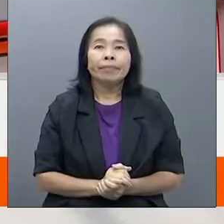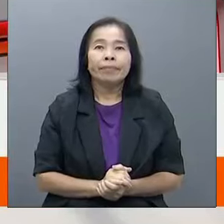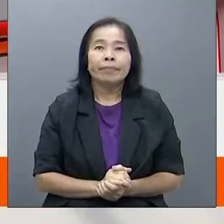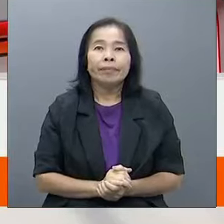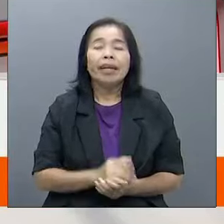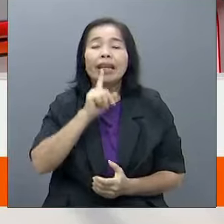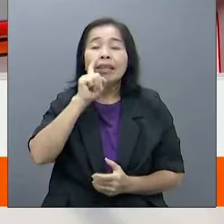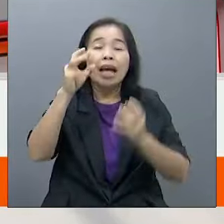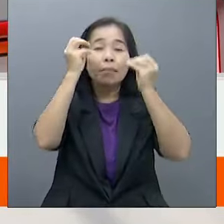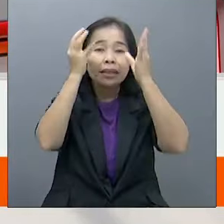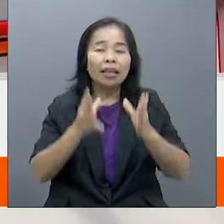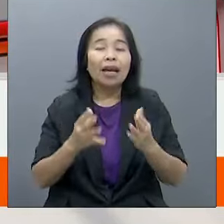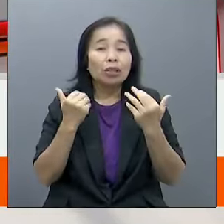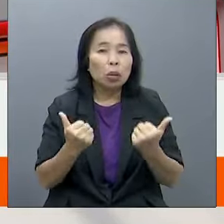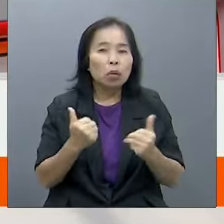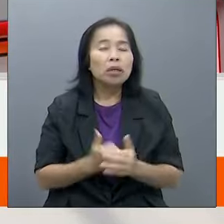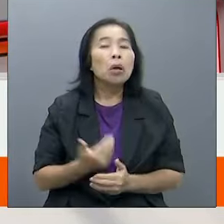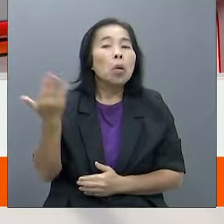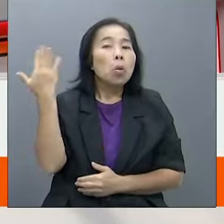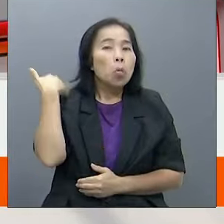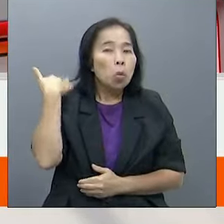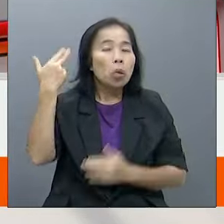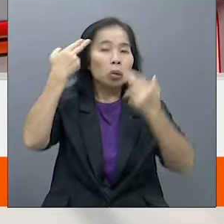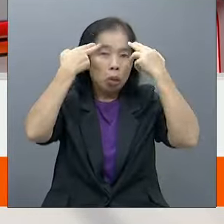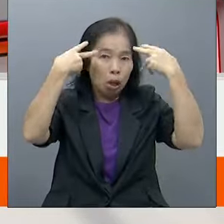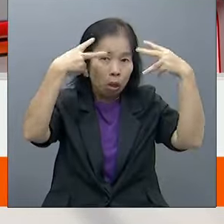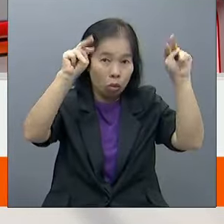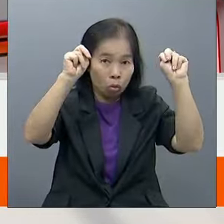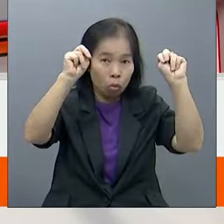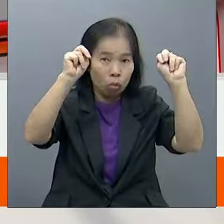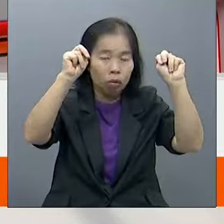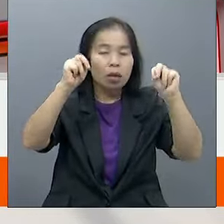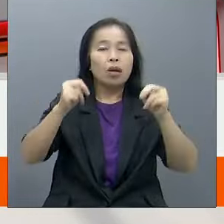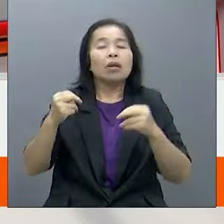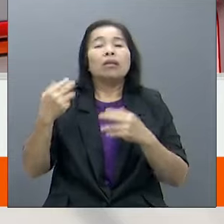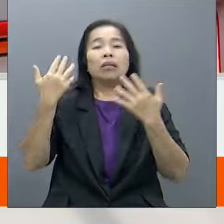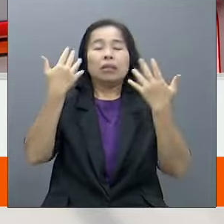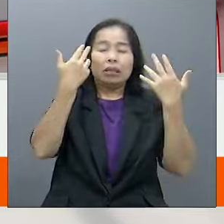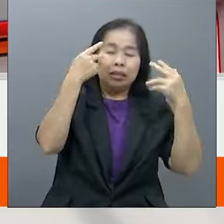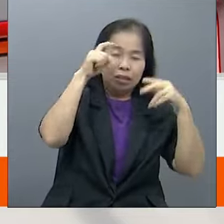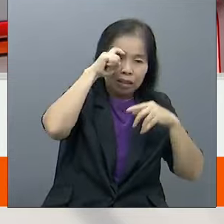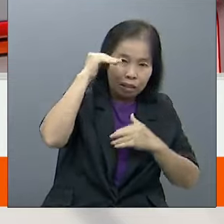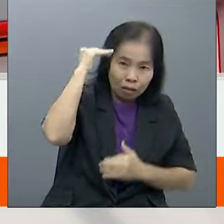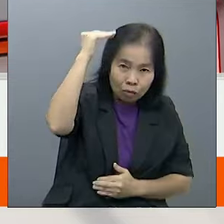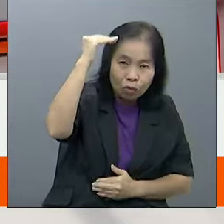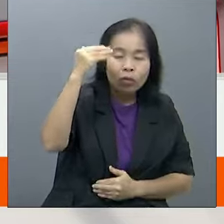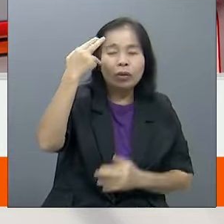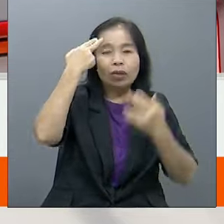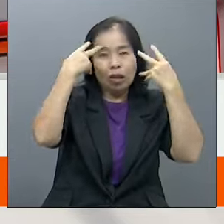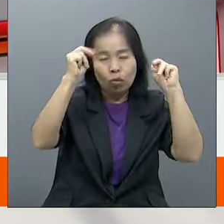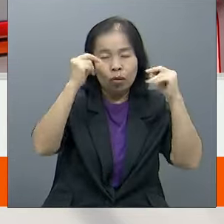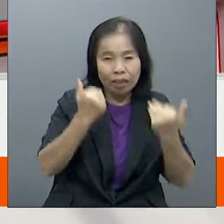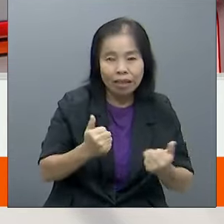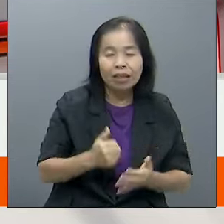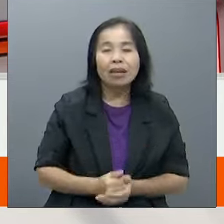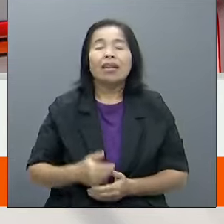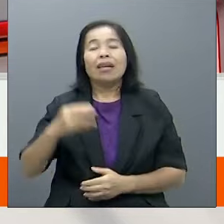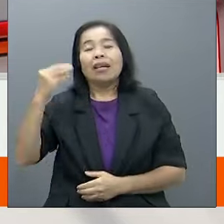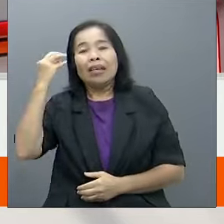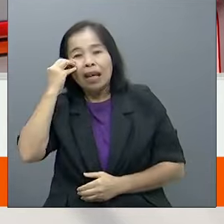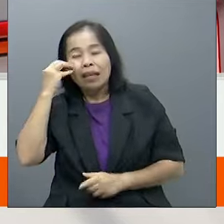จารย์ครับตอนนี้ทั้งอดีตนายกรัฐมนตรีนายกรัฐมนตรีคนปัจจุบันและก็คาดิเดตนายกรัฐมนตรีจากพรรคเก้าไกล